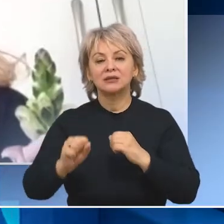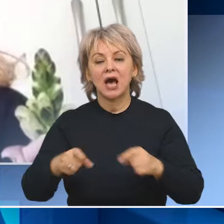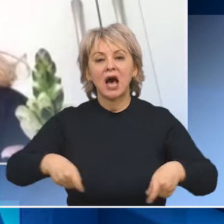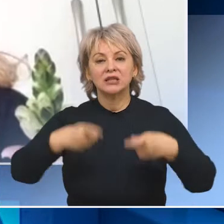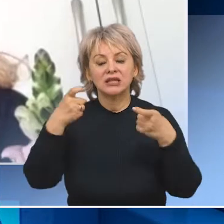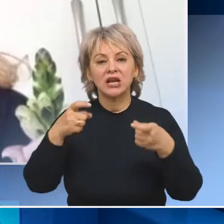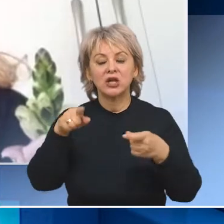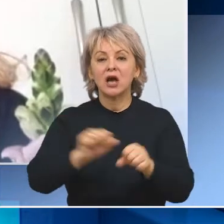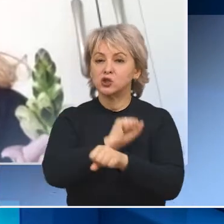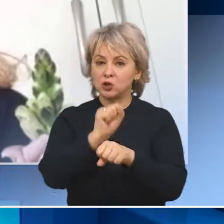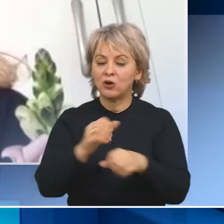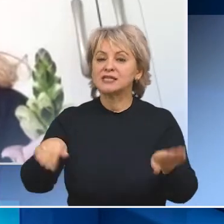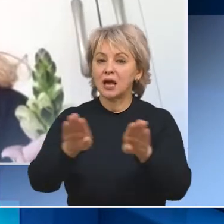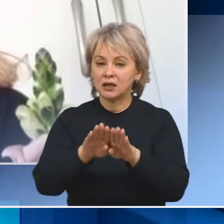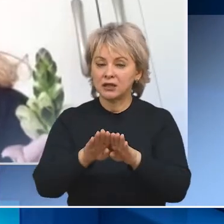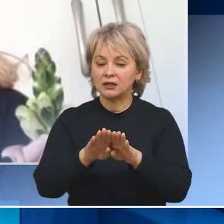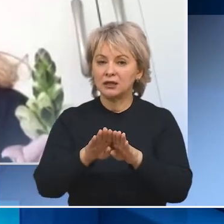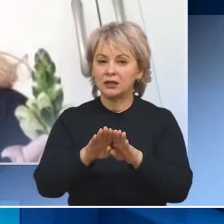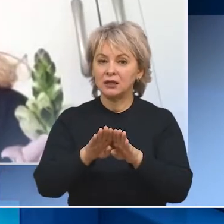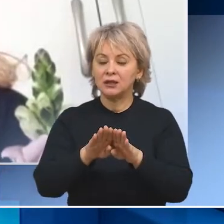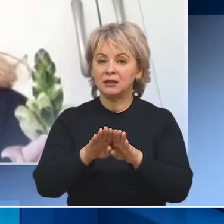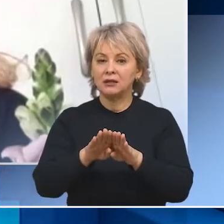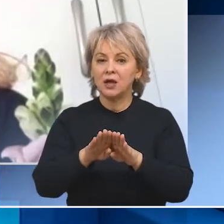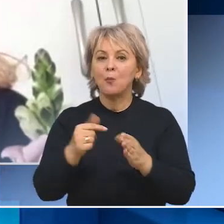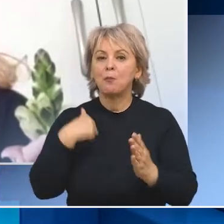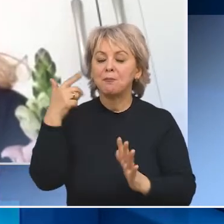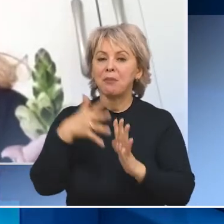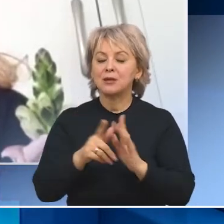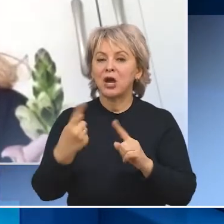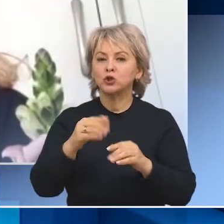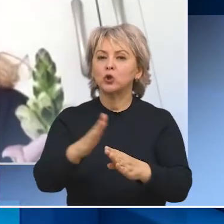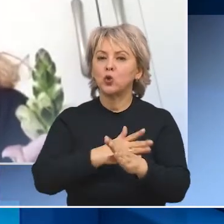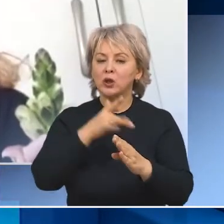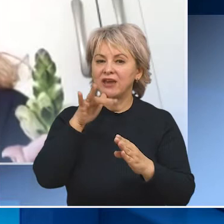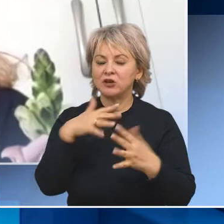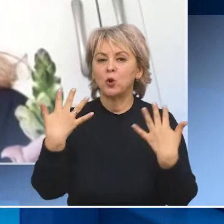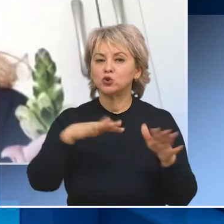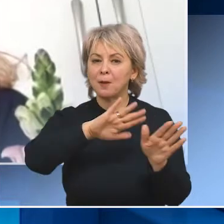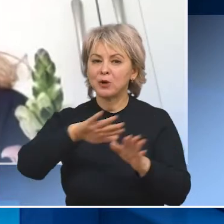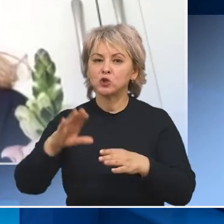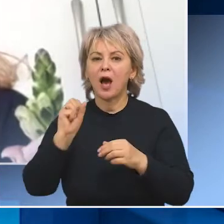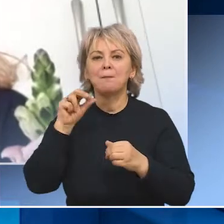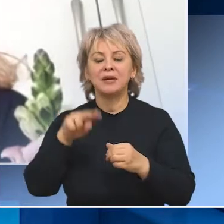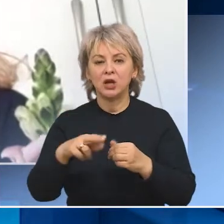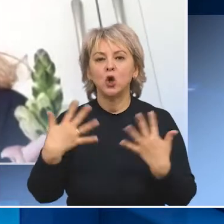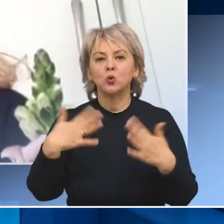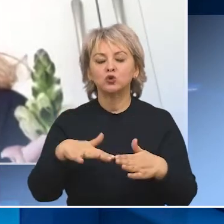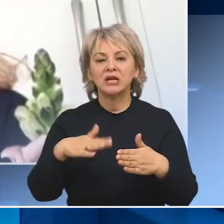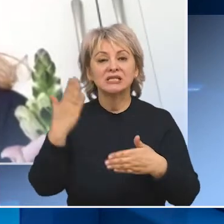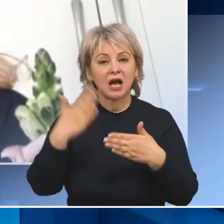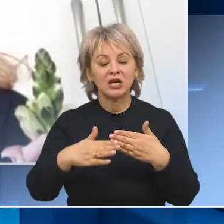получается, отели поставлены на паузу. А мы понимаем, что это долгий срок. Уже прошел апрель, уже